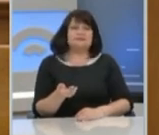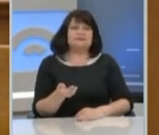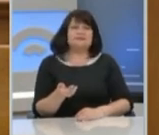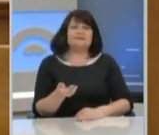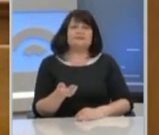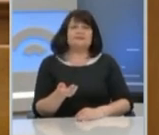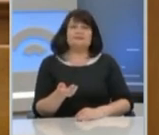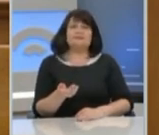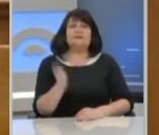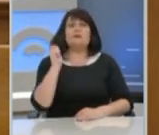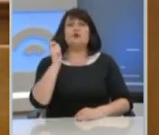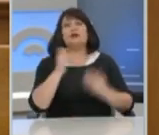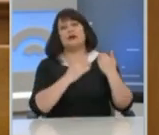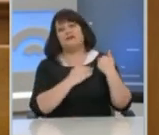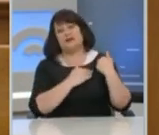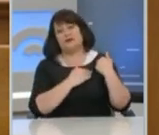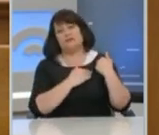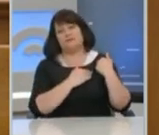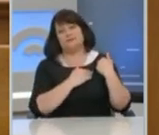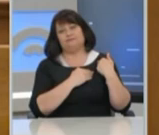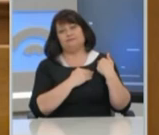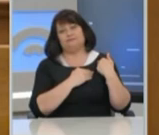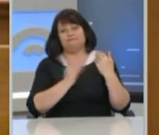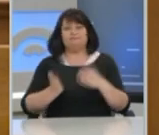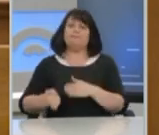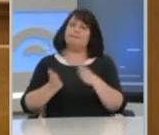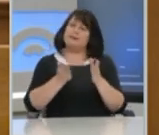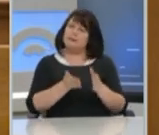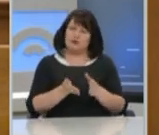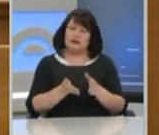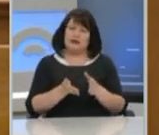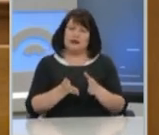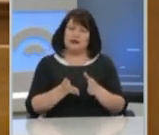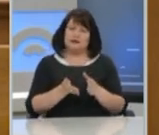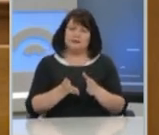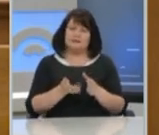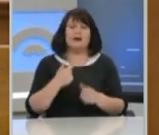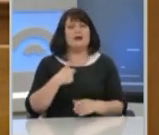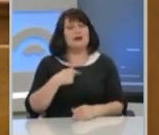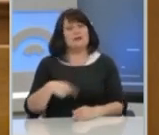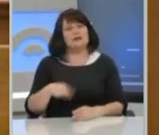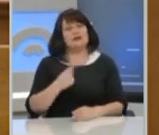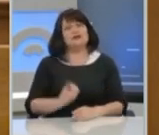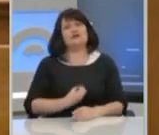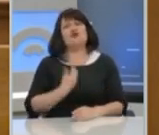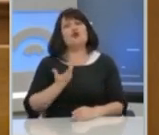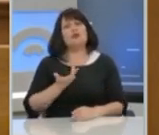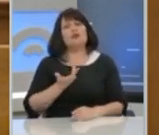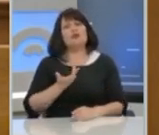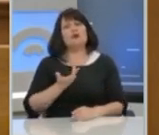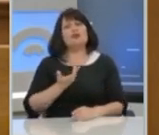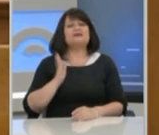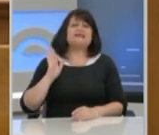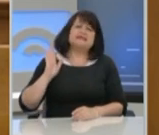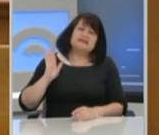παίρνετε την πολιτική ευθύνη. Από την άλλη πλευρά, εμείς έχουμε την αίσθηση ότι είμαστε στο